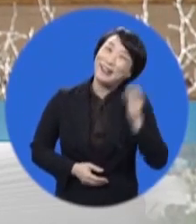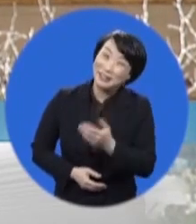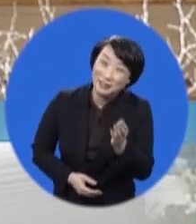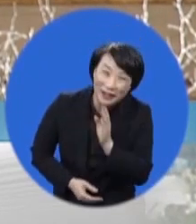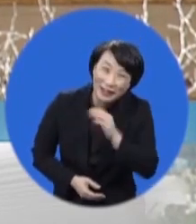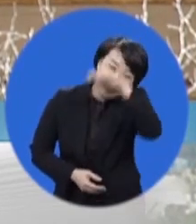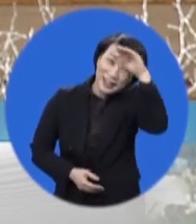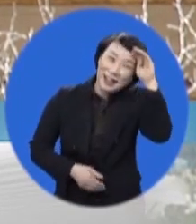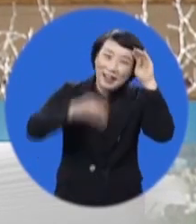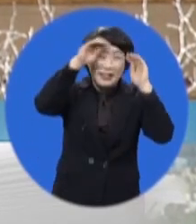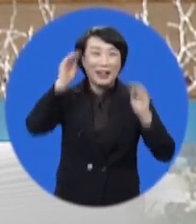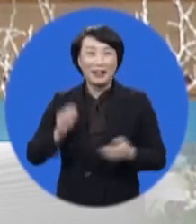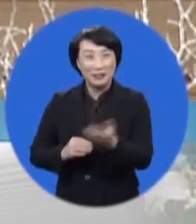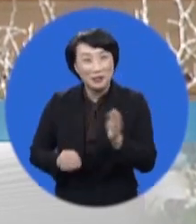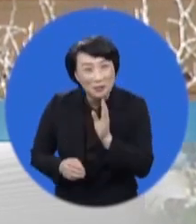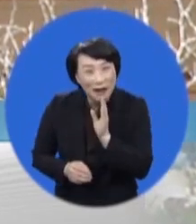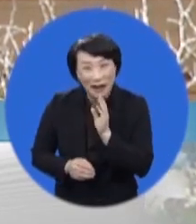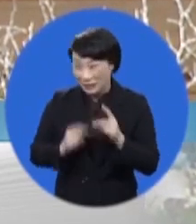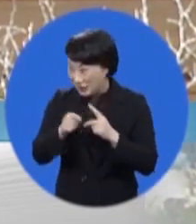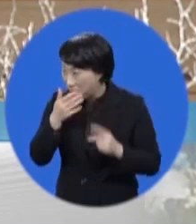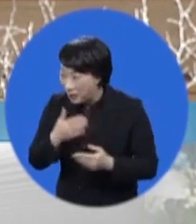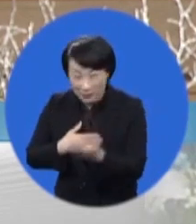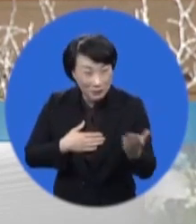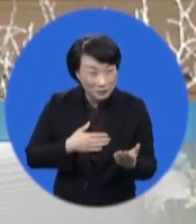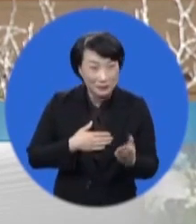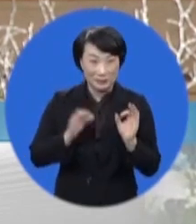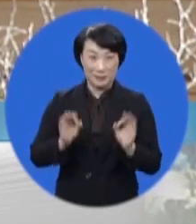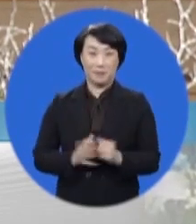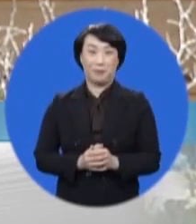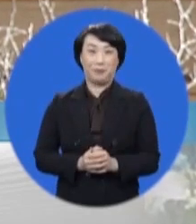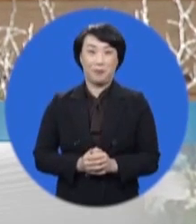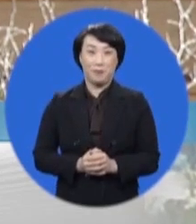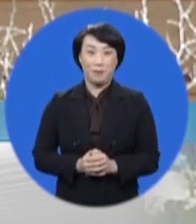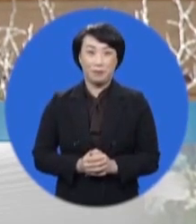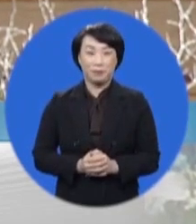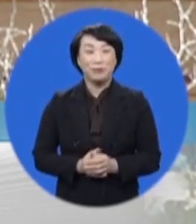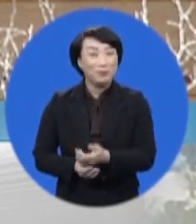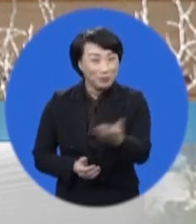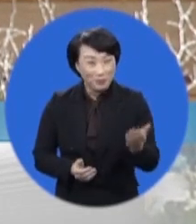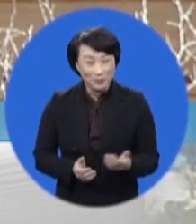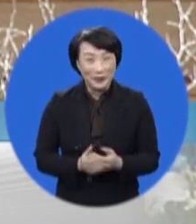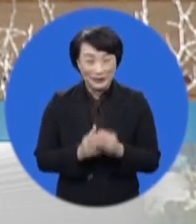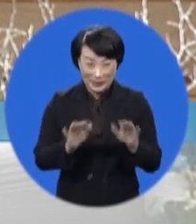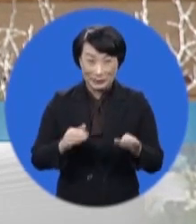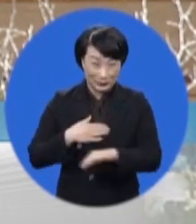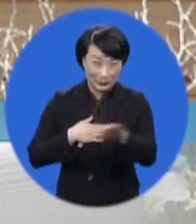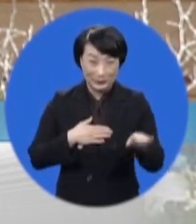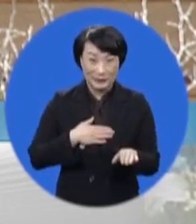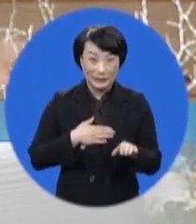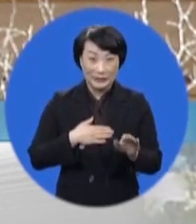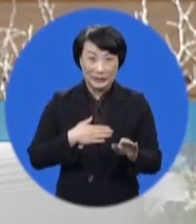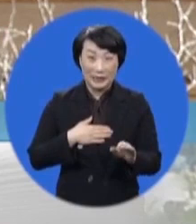얼마나 다행스러운 일이냐 이 말이요. 이해가 되십니까? 예. 여러분들이요, 그러므로 우리는 이